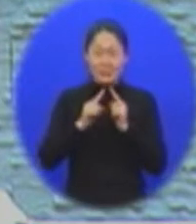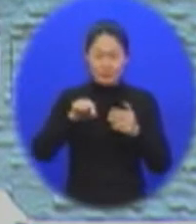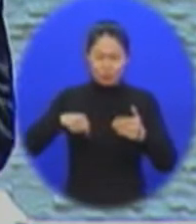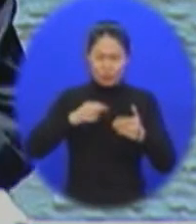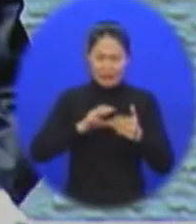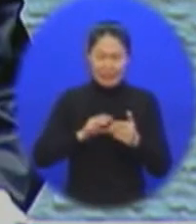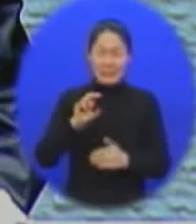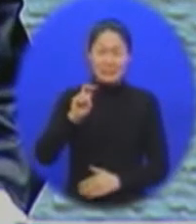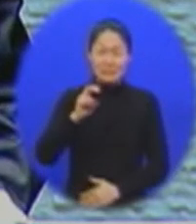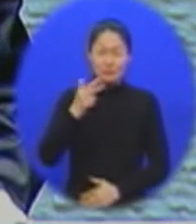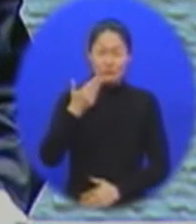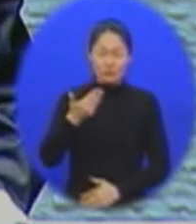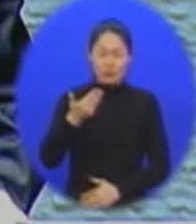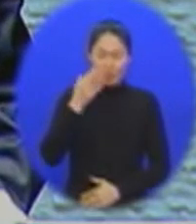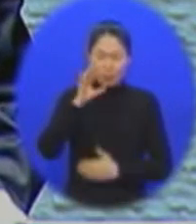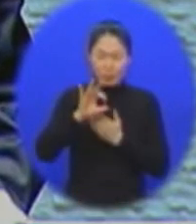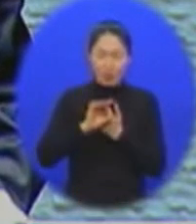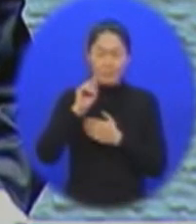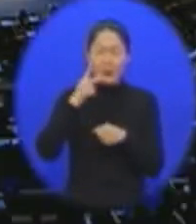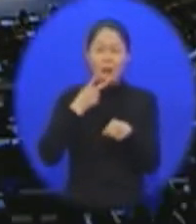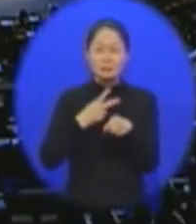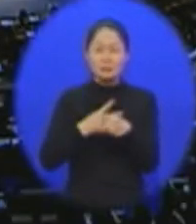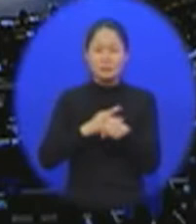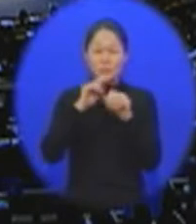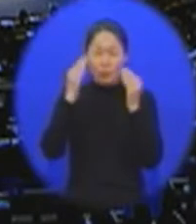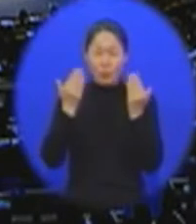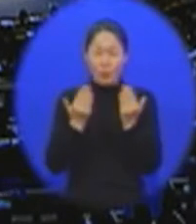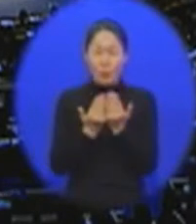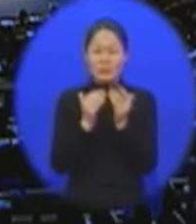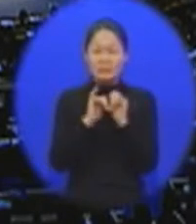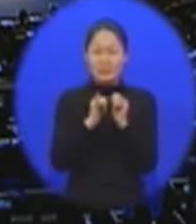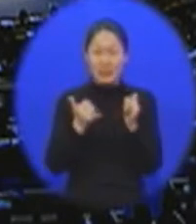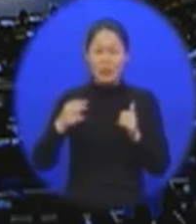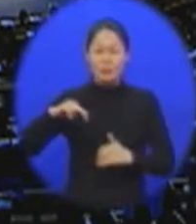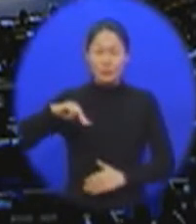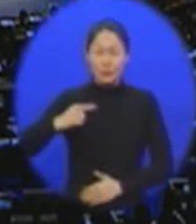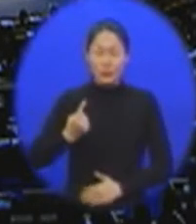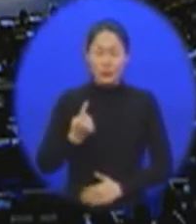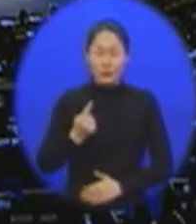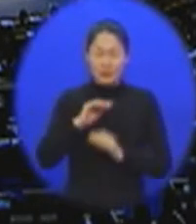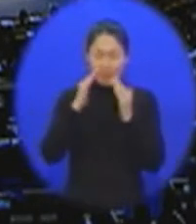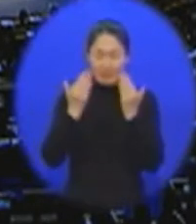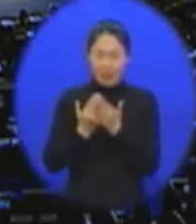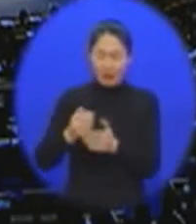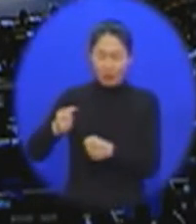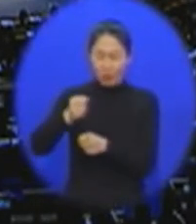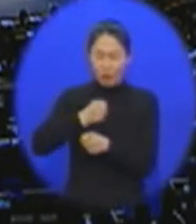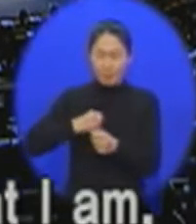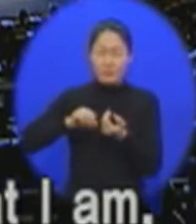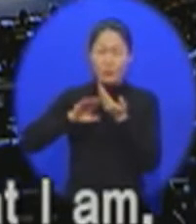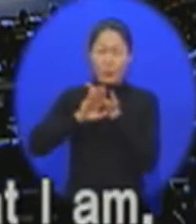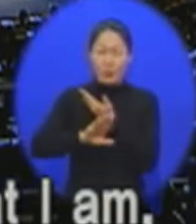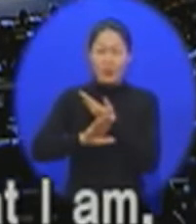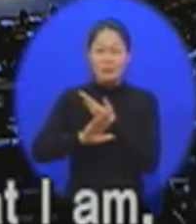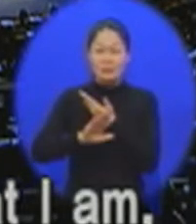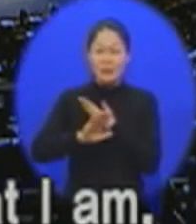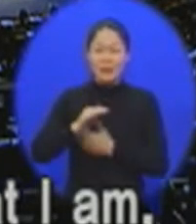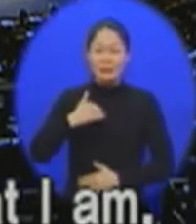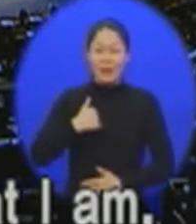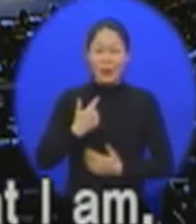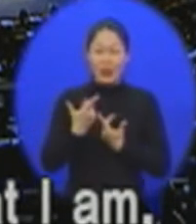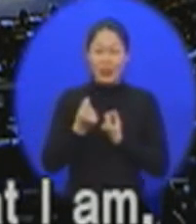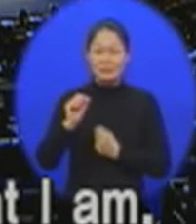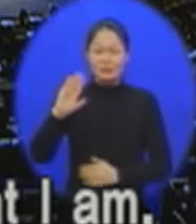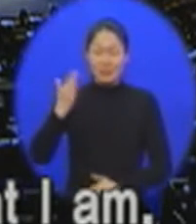19절에 사도 바울이 모든 사람도 다 이렇게 결박된 것 외에는 나와 같이